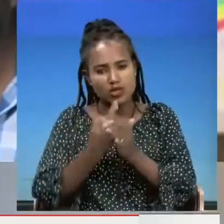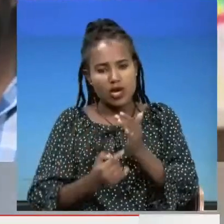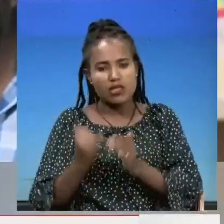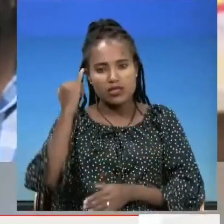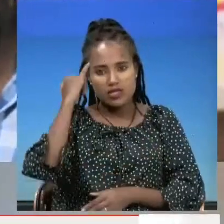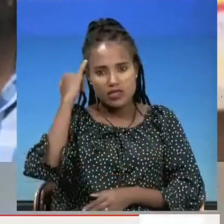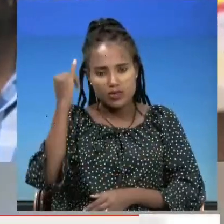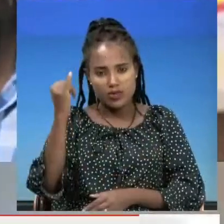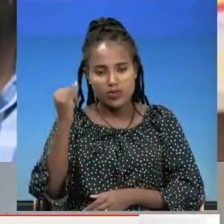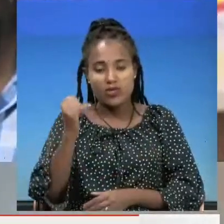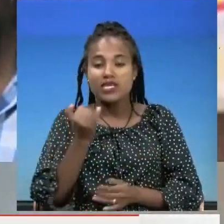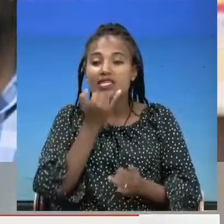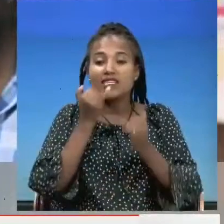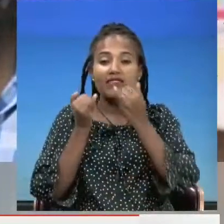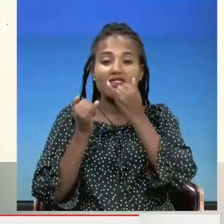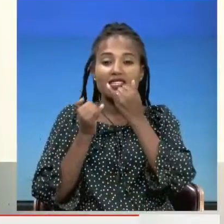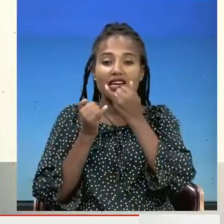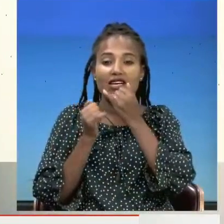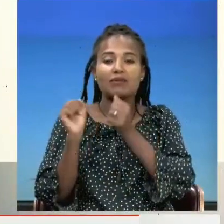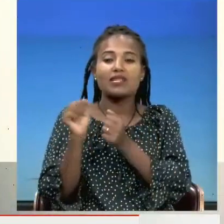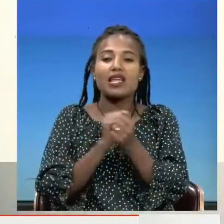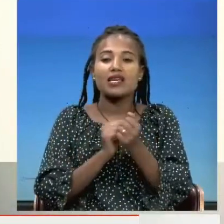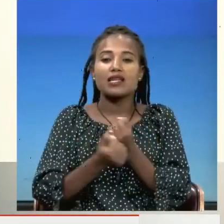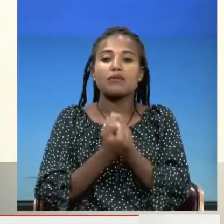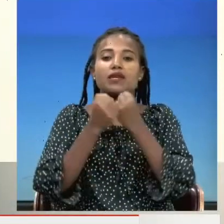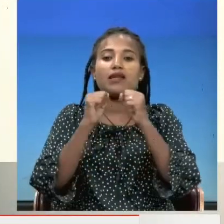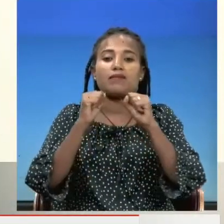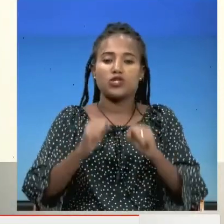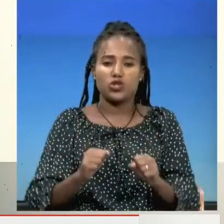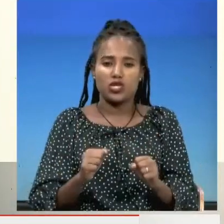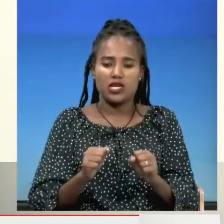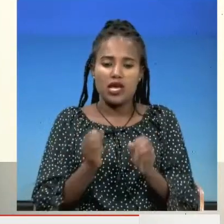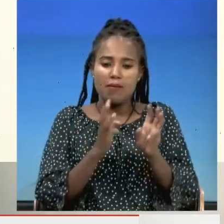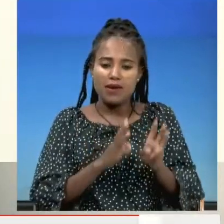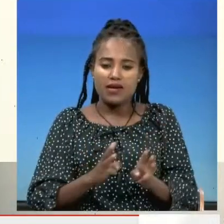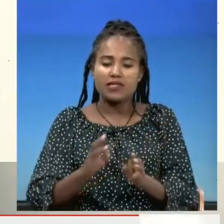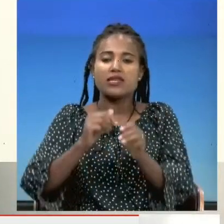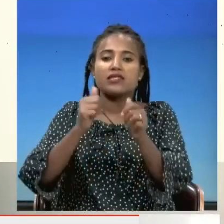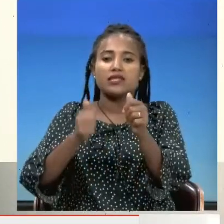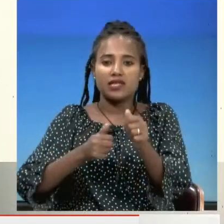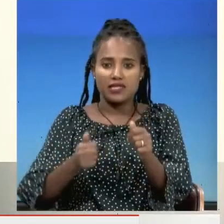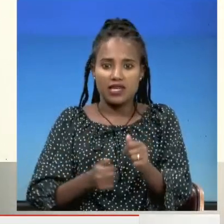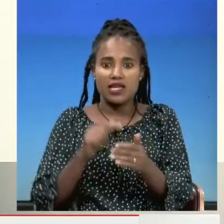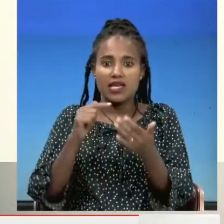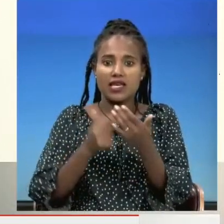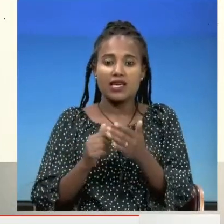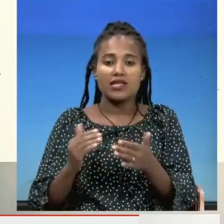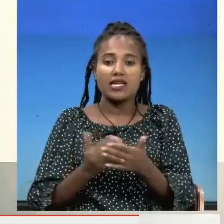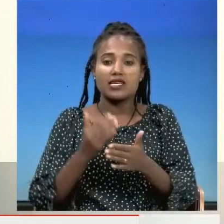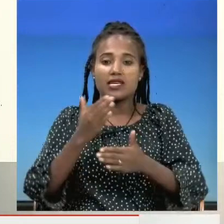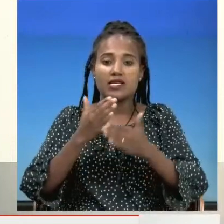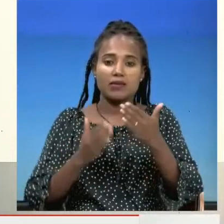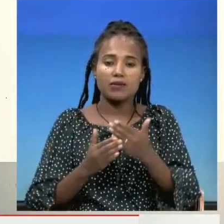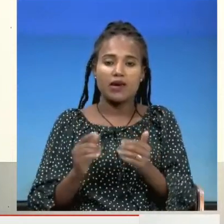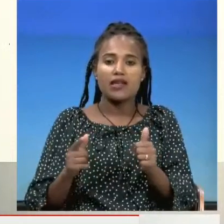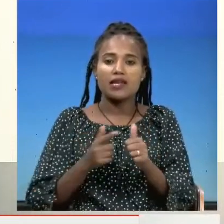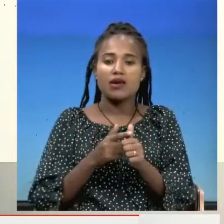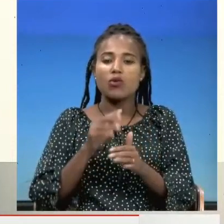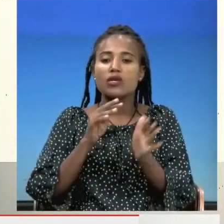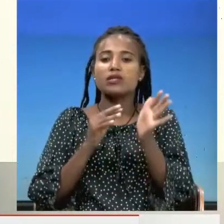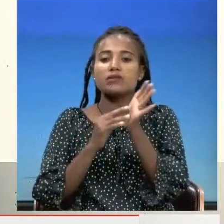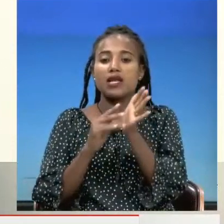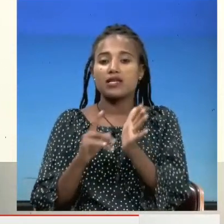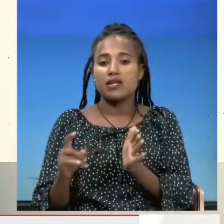እንድታስቡ ከጥፋትና ከመተላለቅ ለመዳን የሚያስችል መንገድ እንድንይዝ ይሄ ህዳሴ ግድብ አንዱ